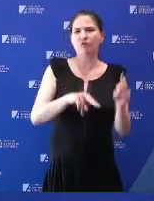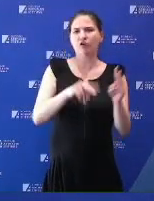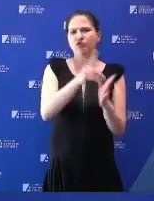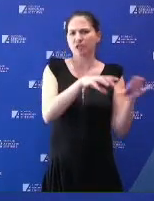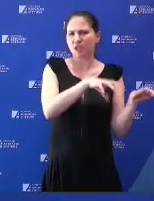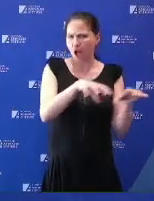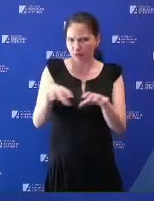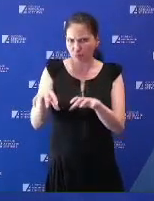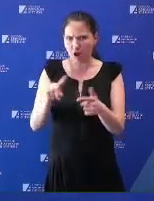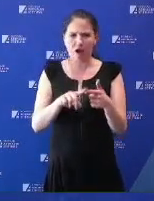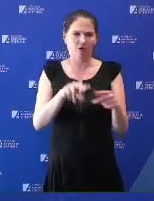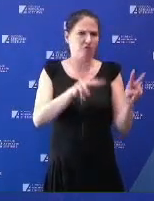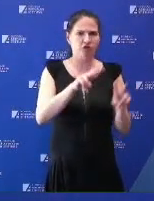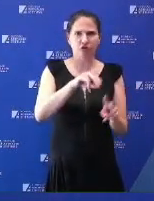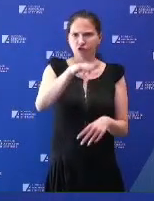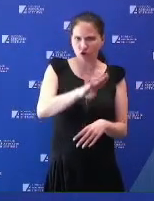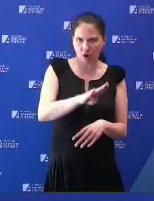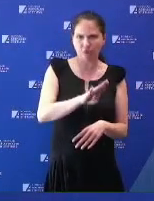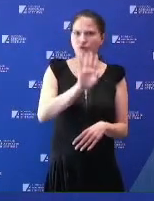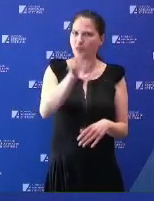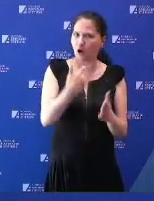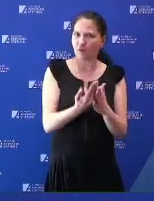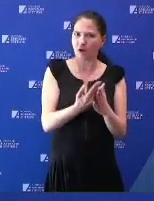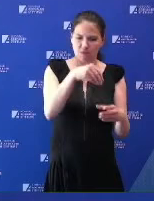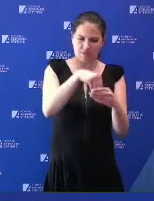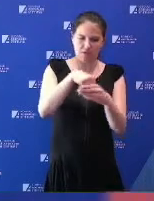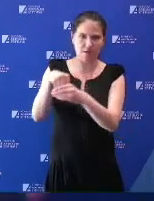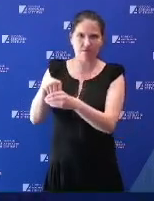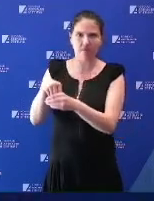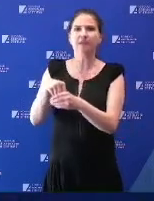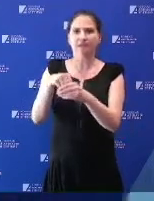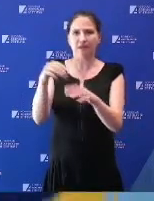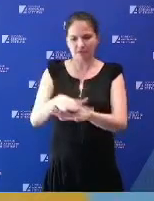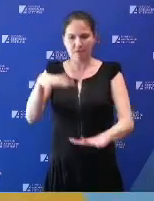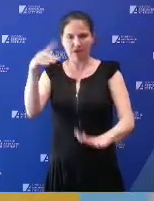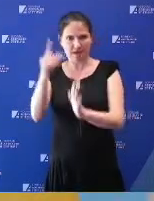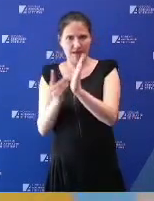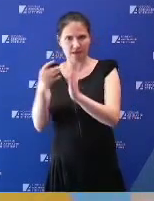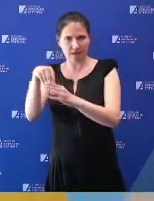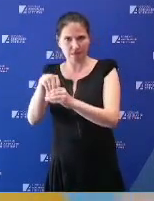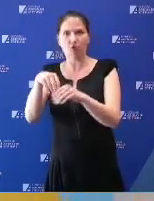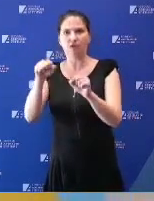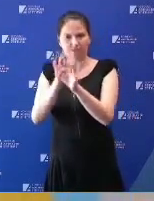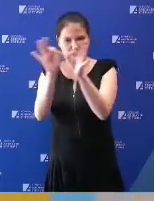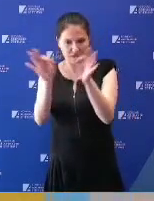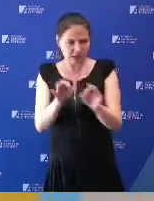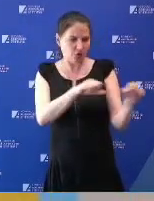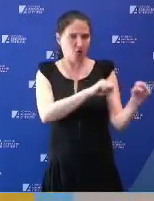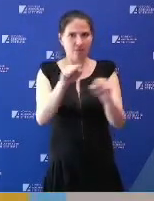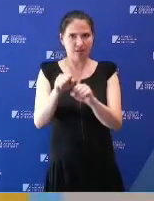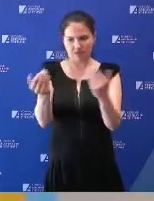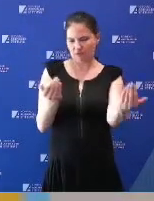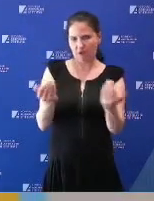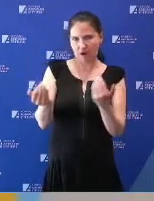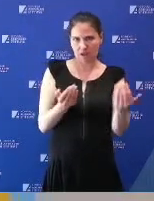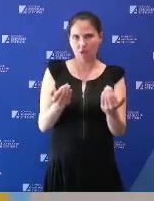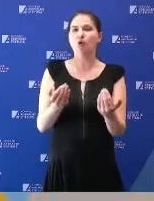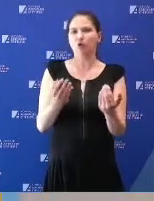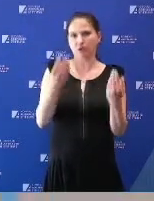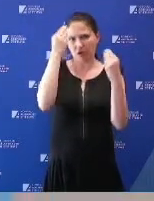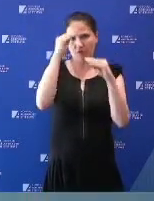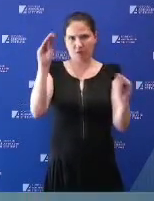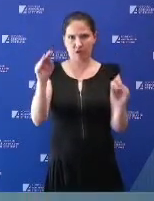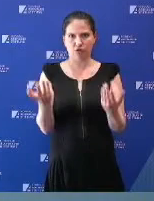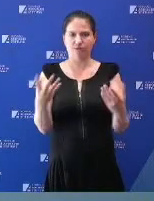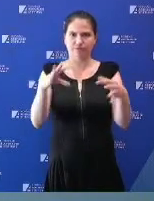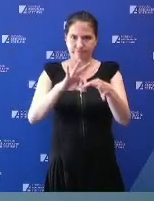den dazugehörigen Aufgaben bestückt sind. Die Aufgaben sind mit Metadaten versehen. Sie werden dann mit Fähigkeiten und Kompetenzen und mit Informationen verknüpft, wie